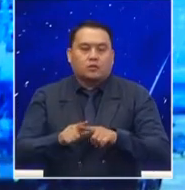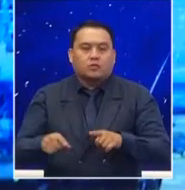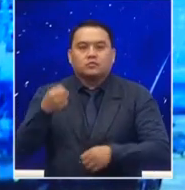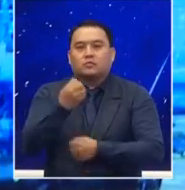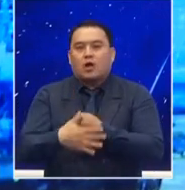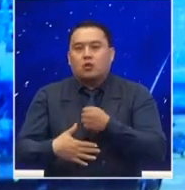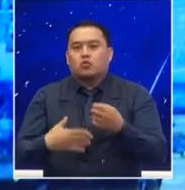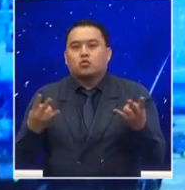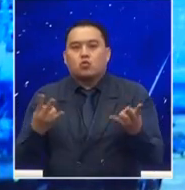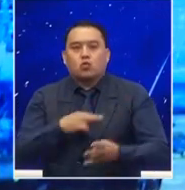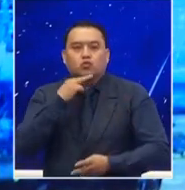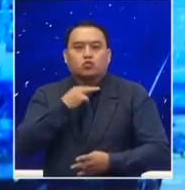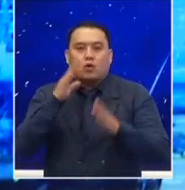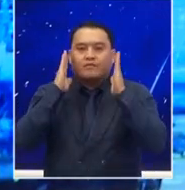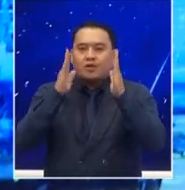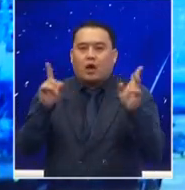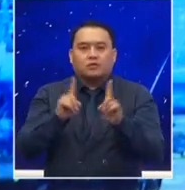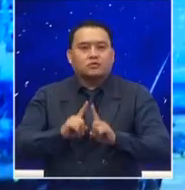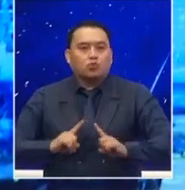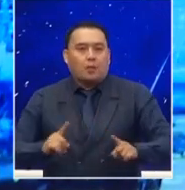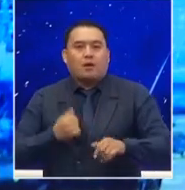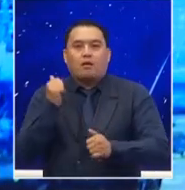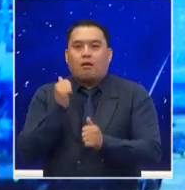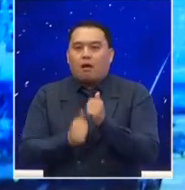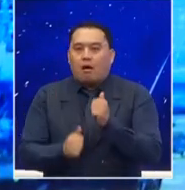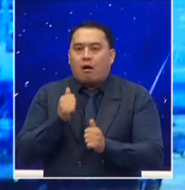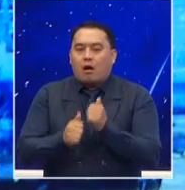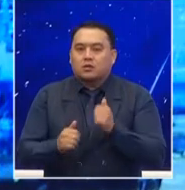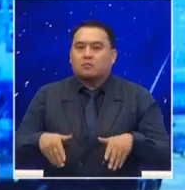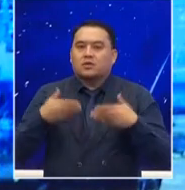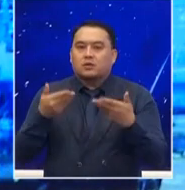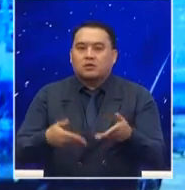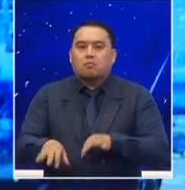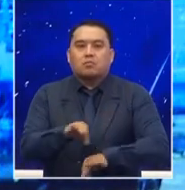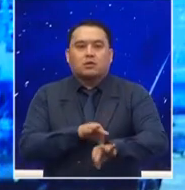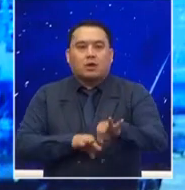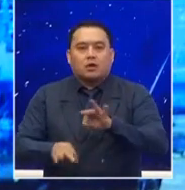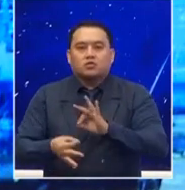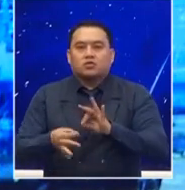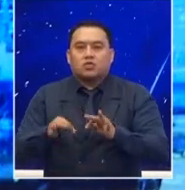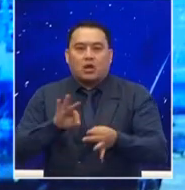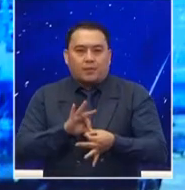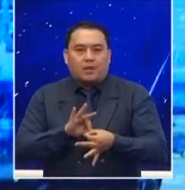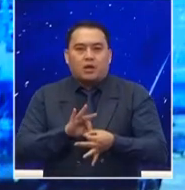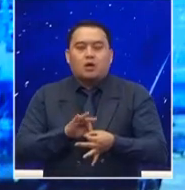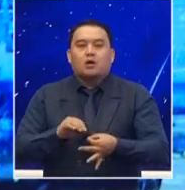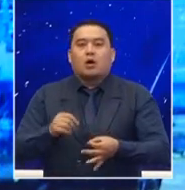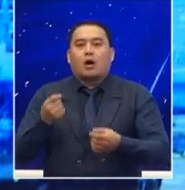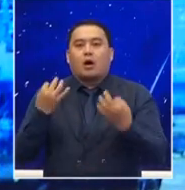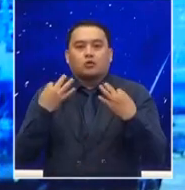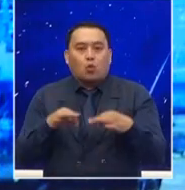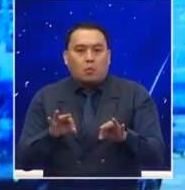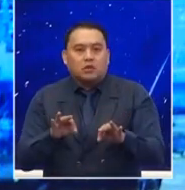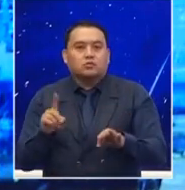Областному центру он уделяет особое внимание, потому каждый представленный проект изучил детально. Кое-что